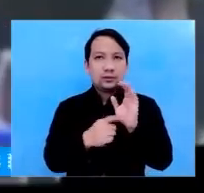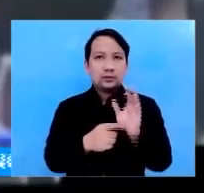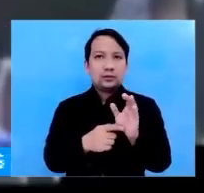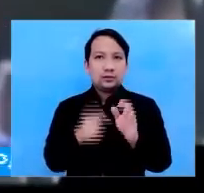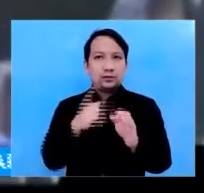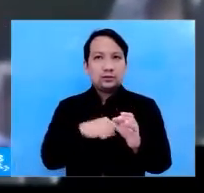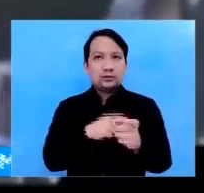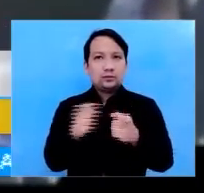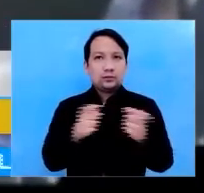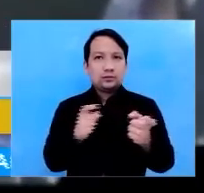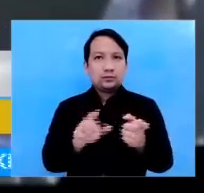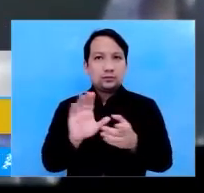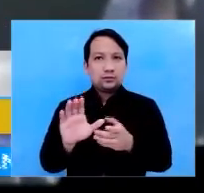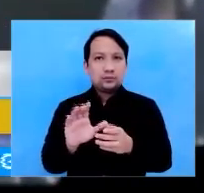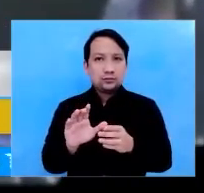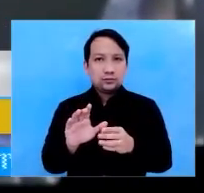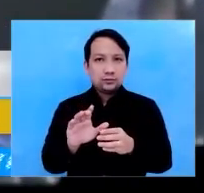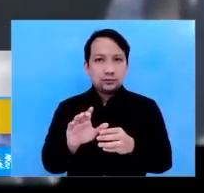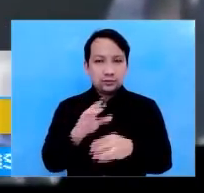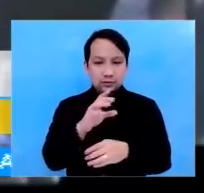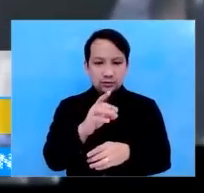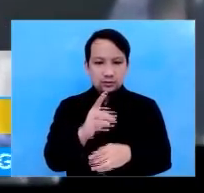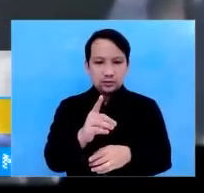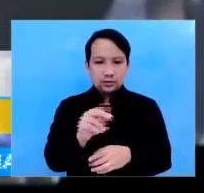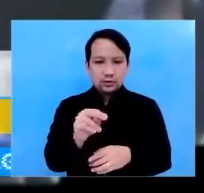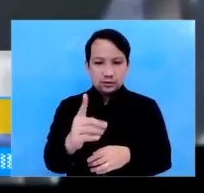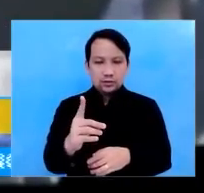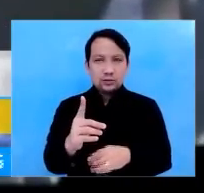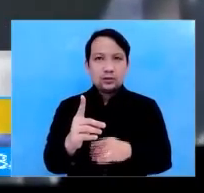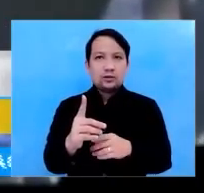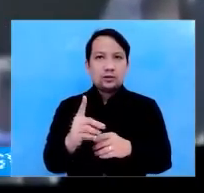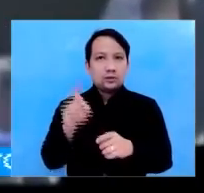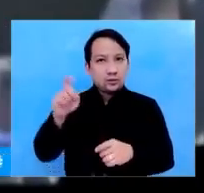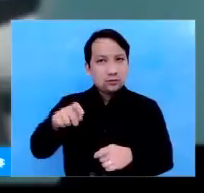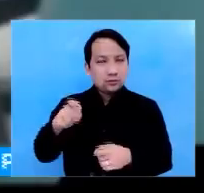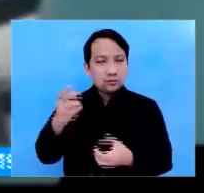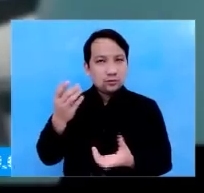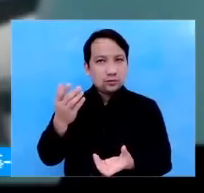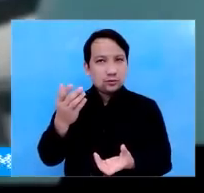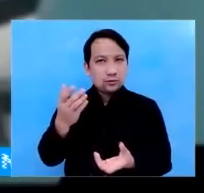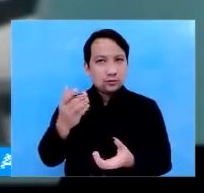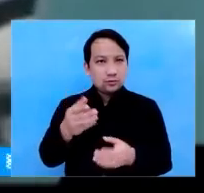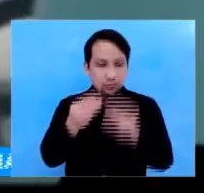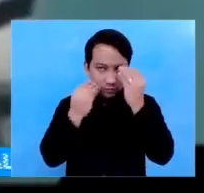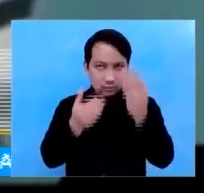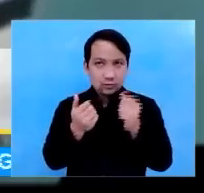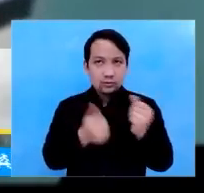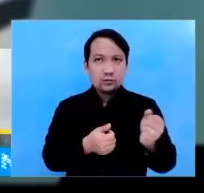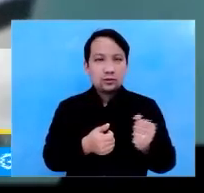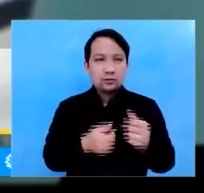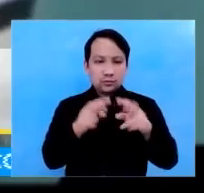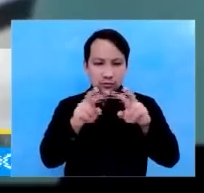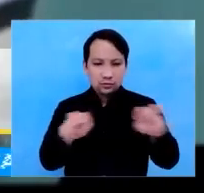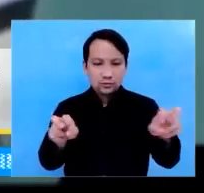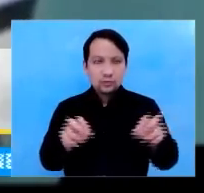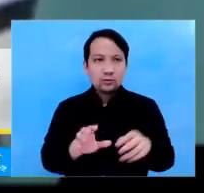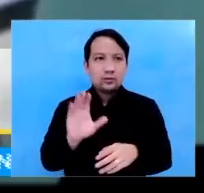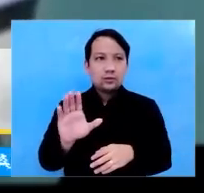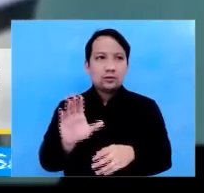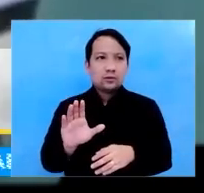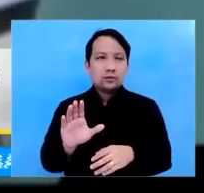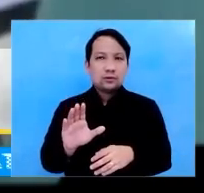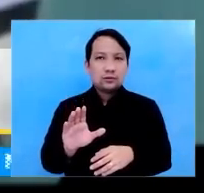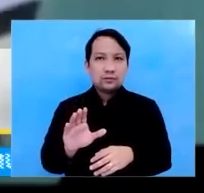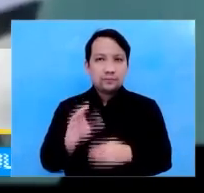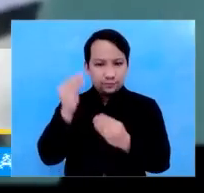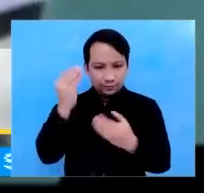ngayon dito sa Department of National Defense, we will comply kung ano man. Iimbestigaan na rin daw ng kagawaran ng impormasyong